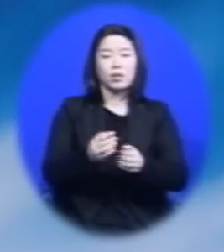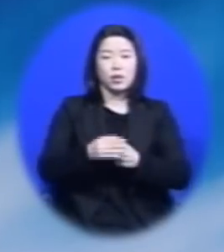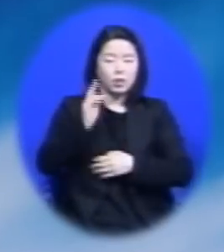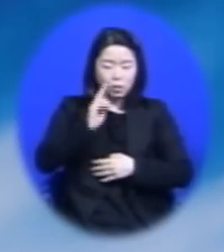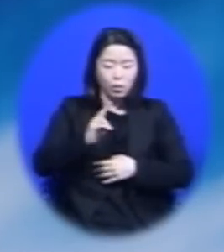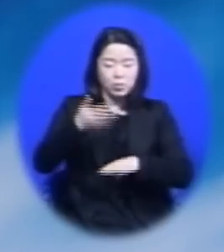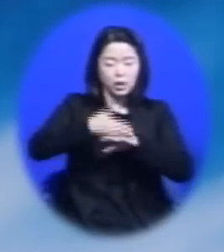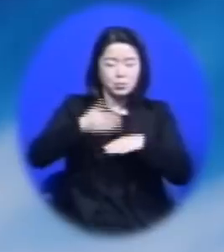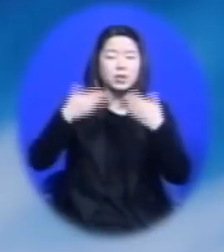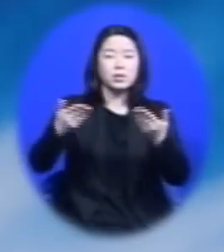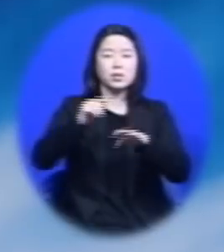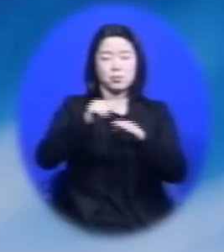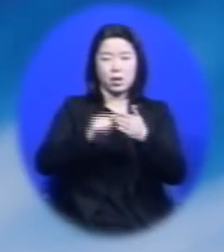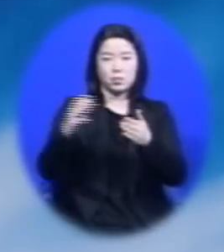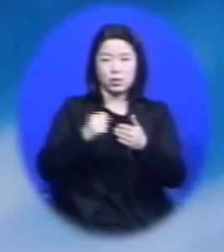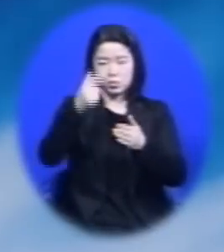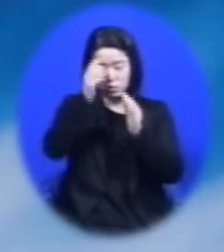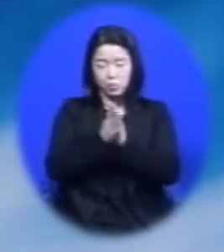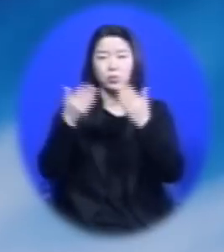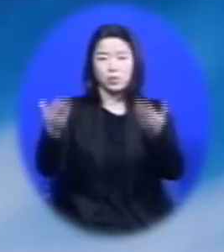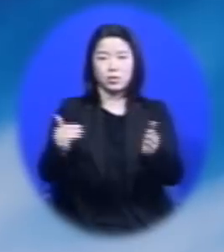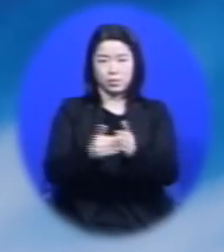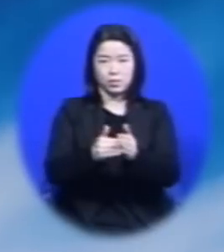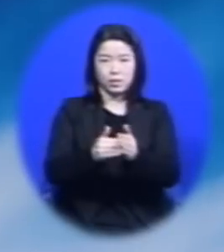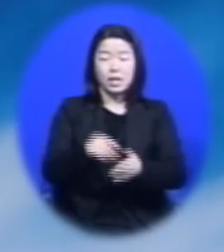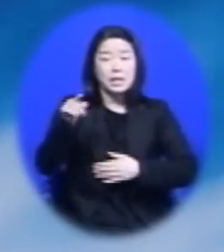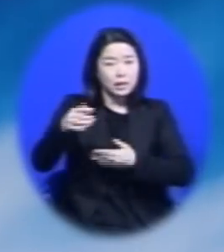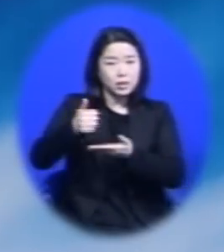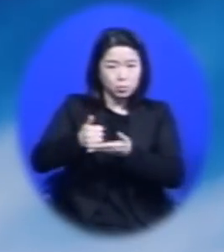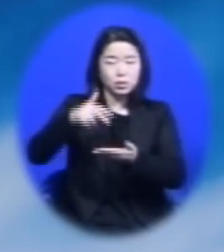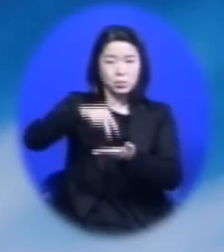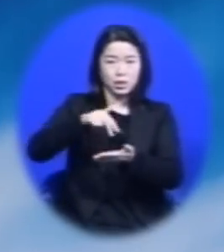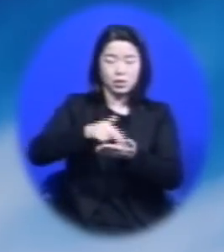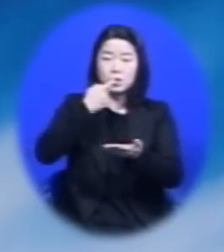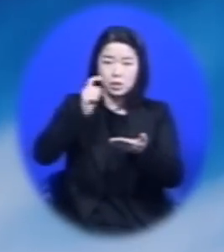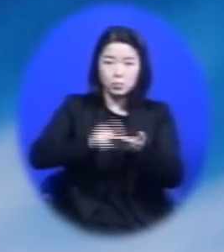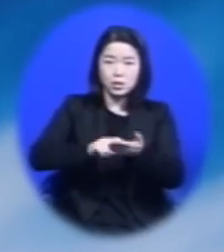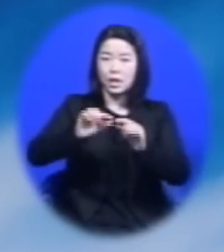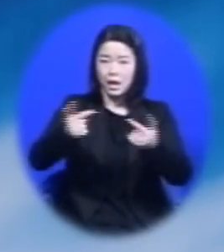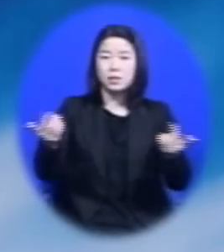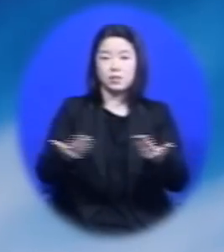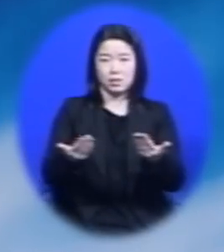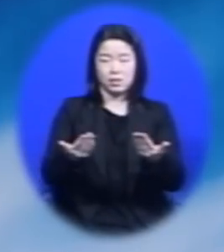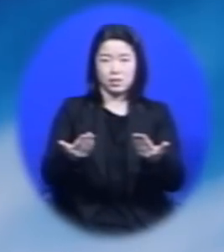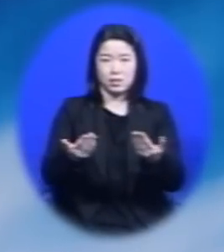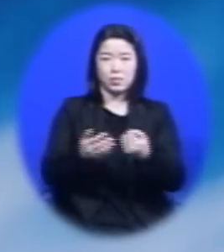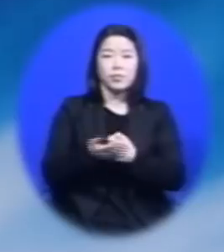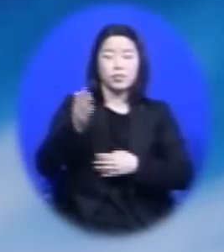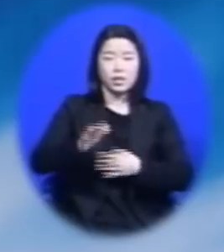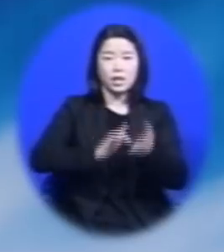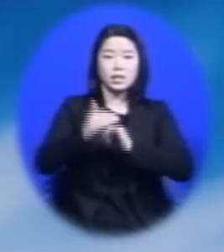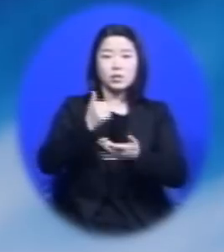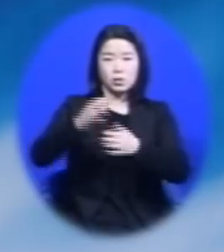마음으로 기도를 드렸어요 그분에게 있어서는 쉽지 않은 일이죠 근데